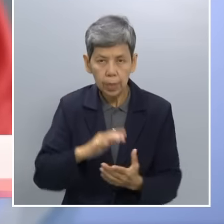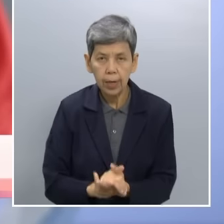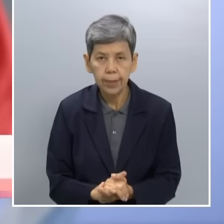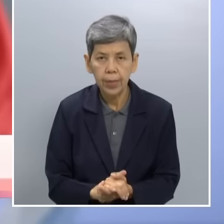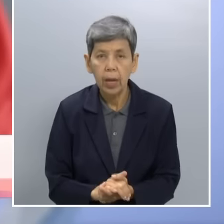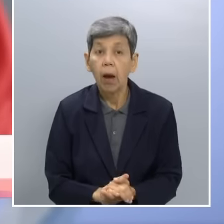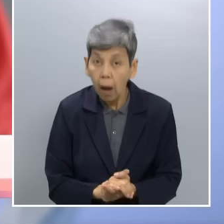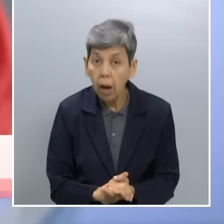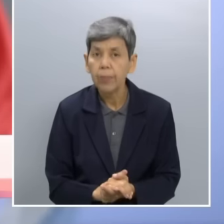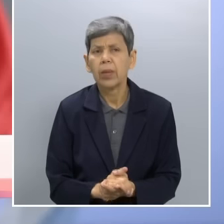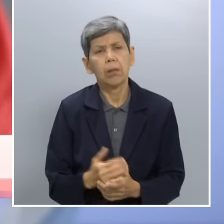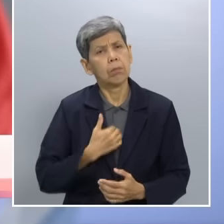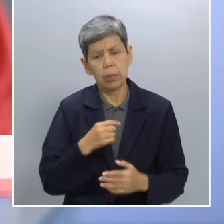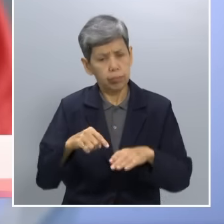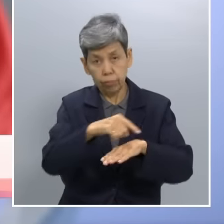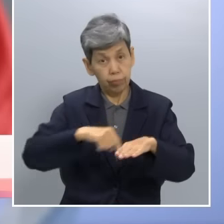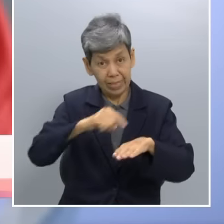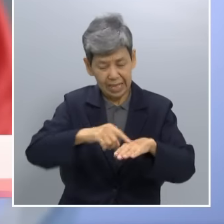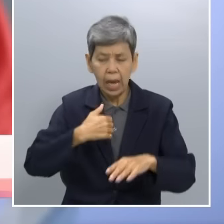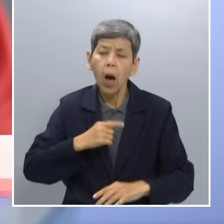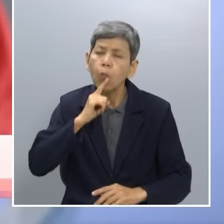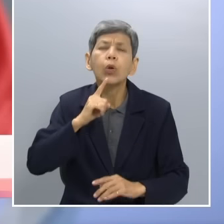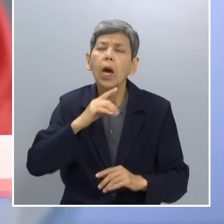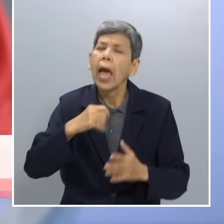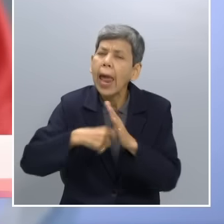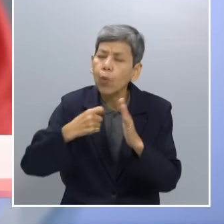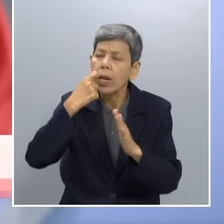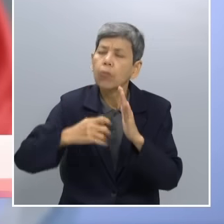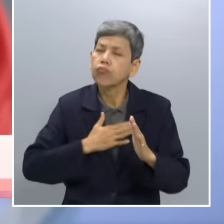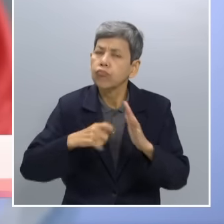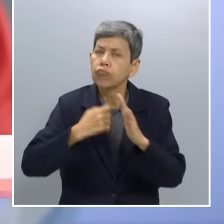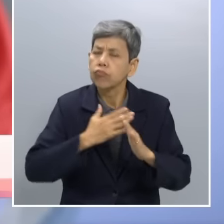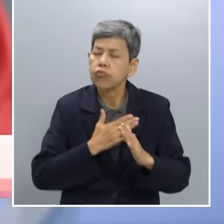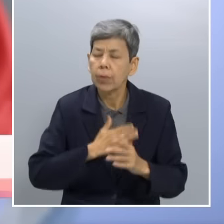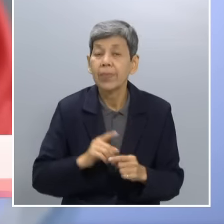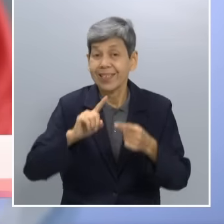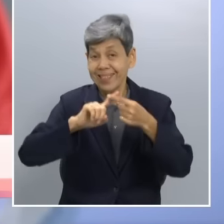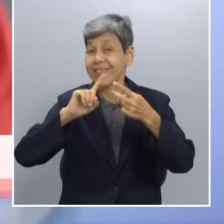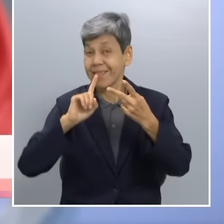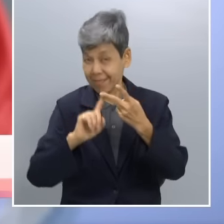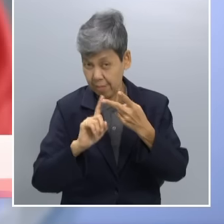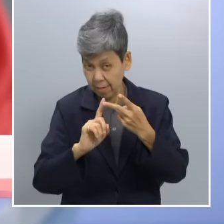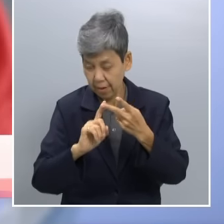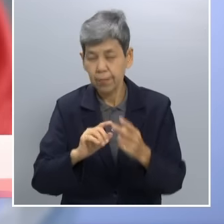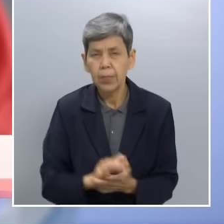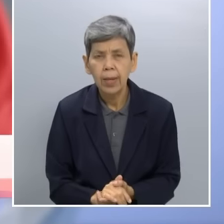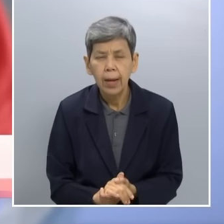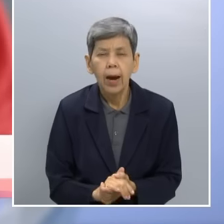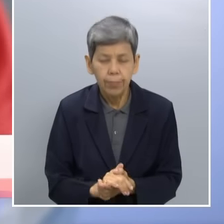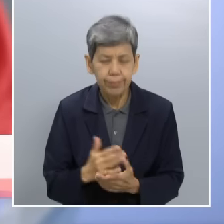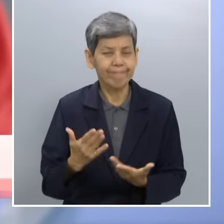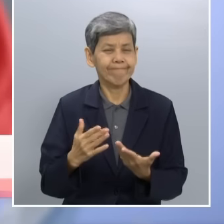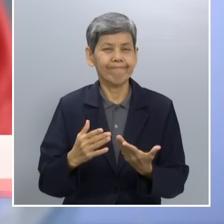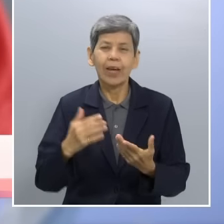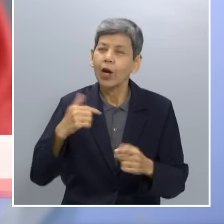นั้นประแต่เ้าไม่ใช่จำเลยนะหมายความว่าเราพูดตามภาษาอะไรอย่างเงี้ยนะอประเด็นที่ 2นะฮะคุณผู้ชมครับพอหลังจากที่